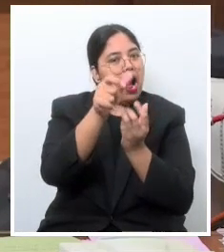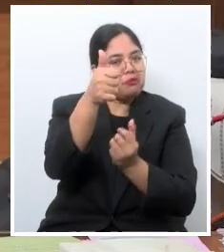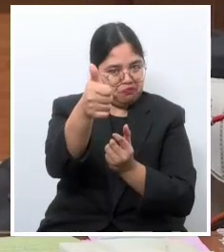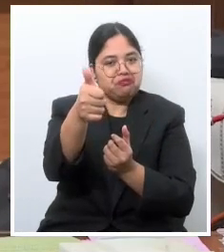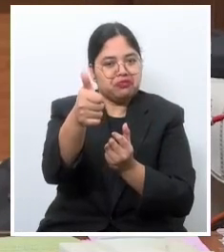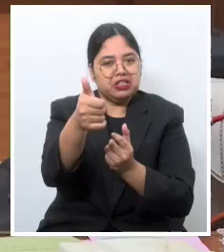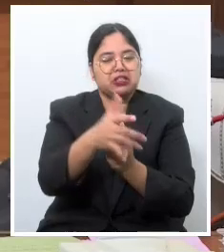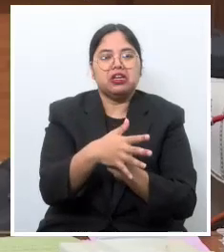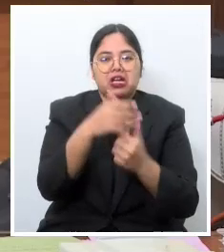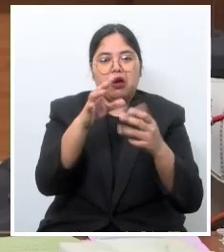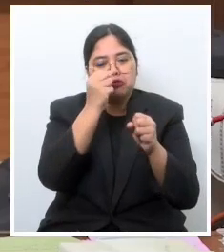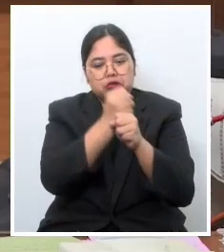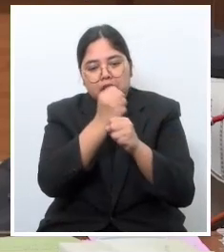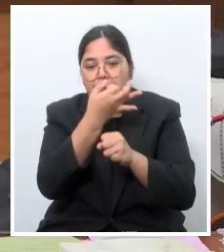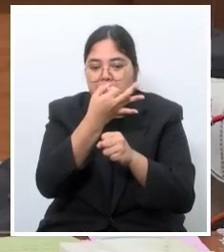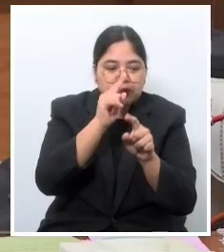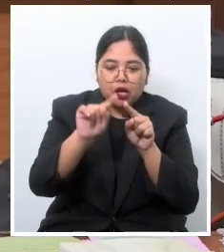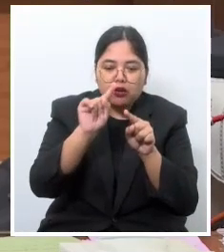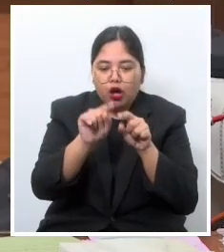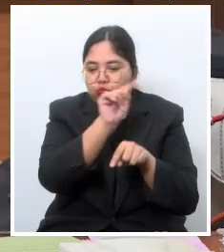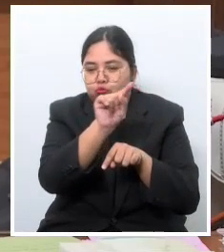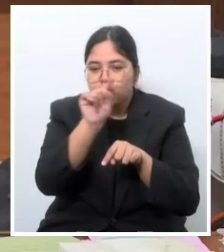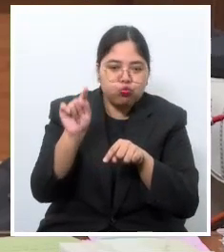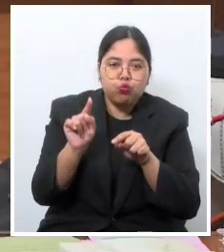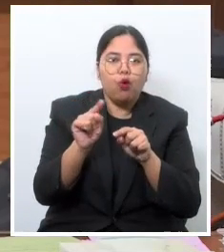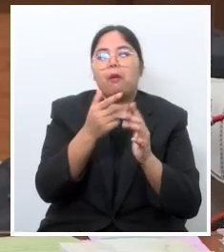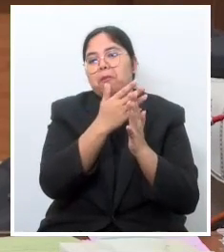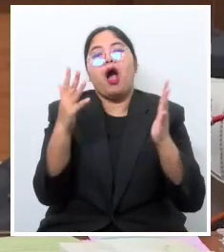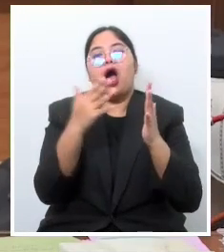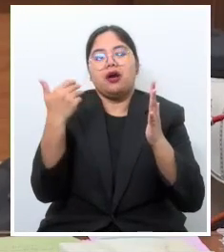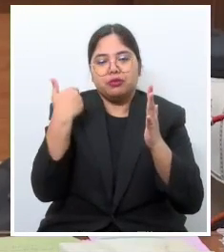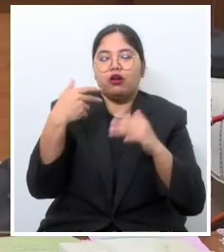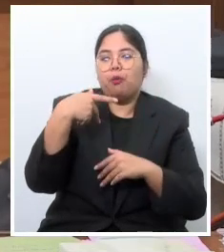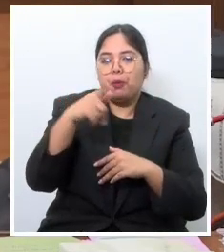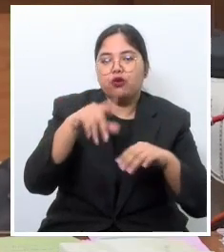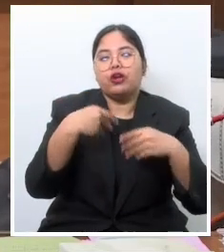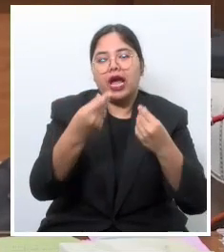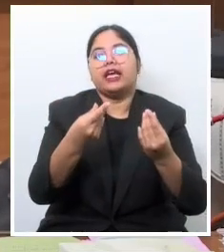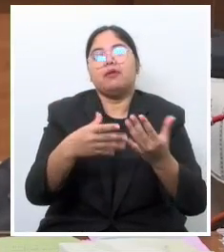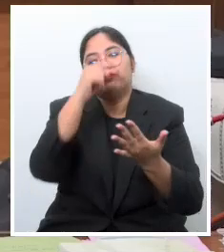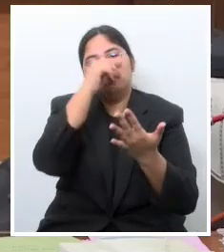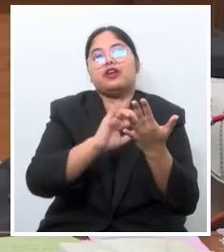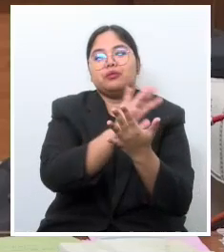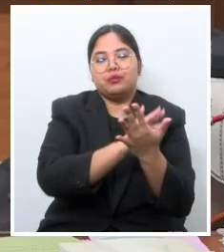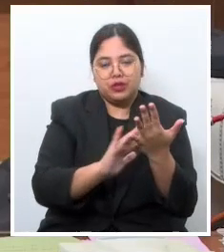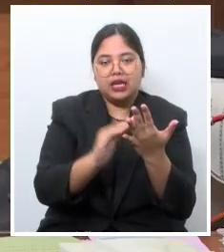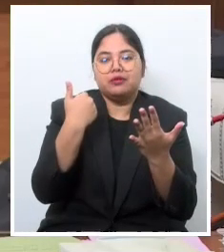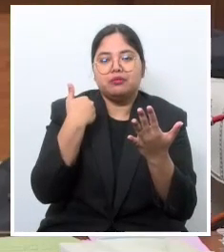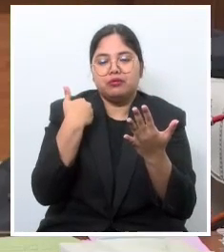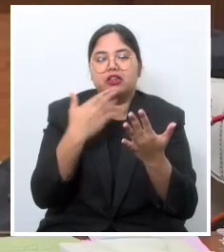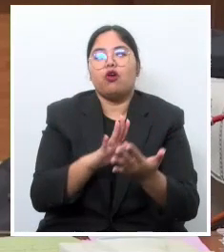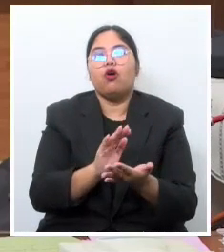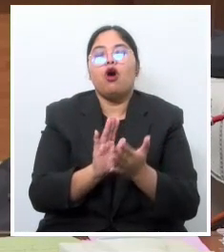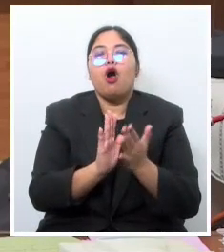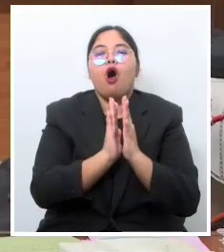ทำงานได้หลากหลายสาขาอาชีพแล้วก็เป็นประโยชน์ต่อประเทศขอบคุณทางผู้บริหารไทยรัฐ